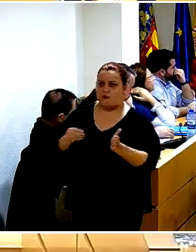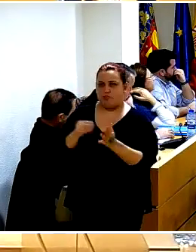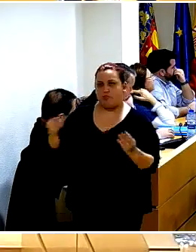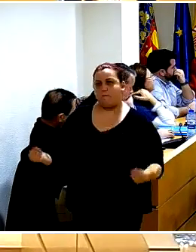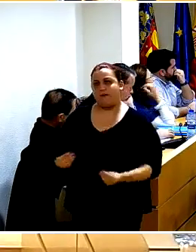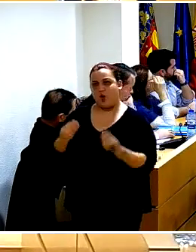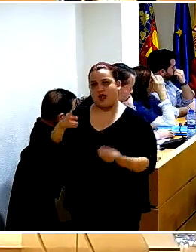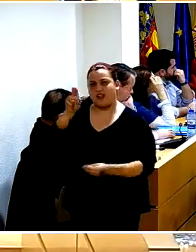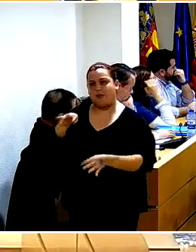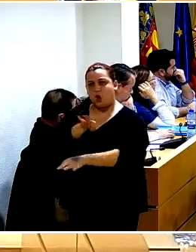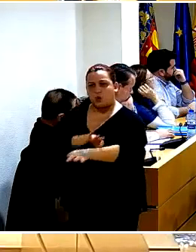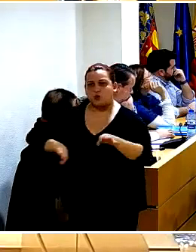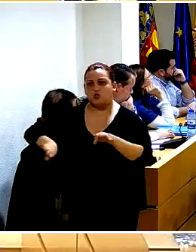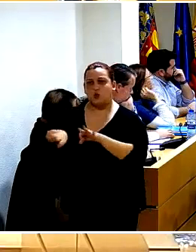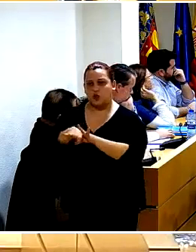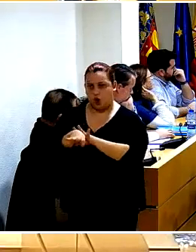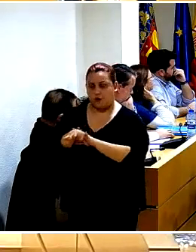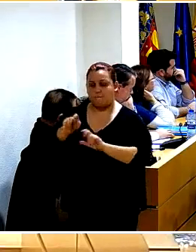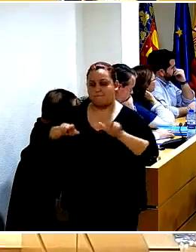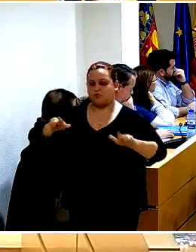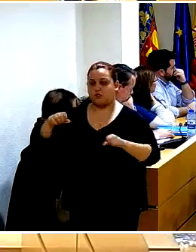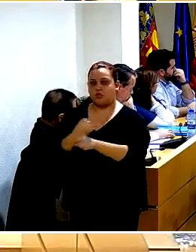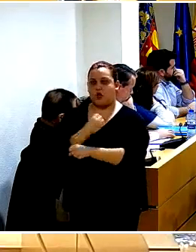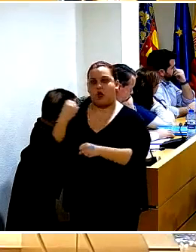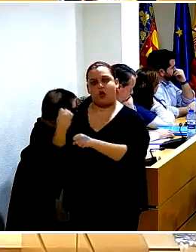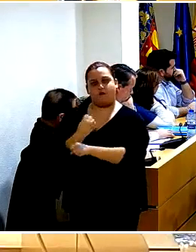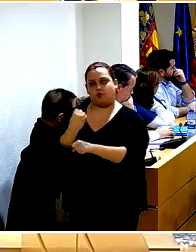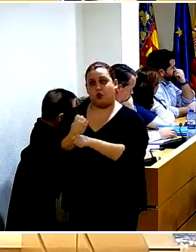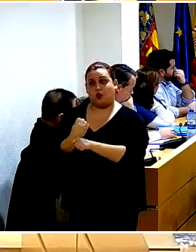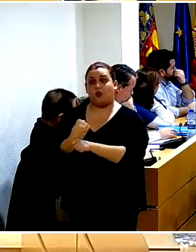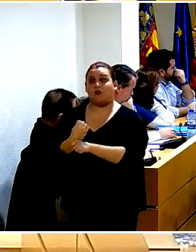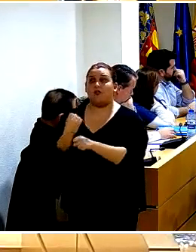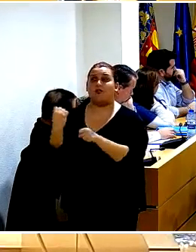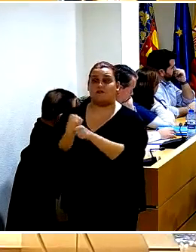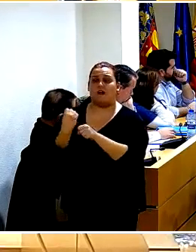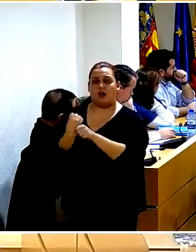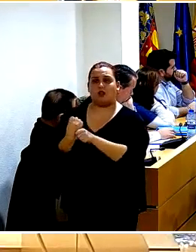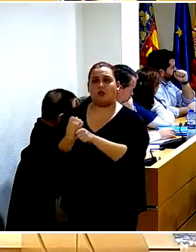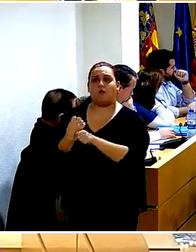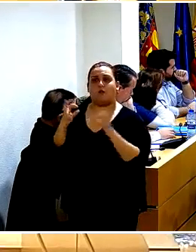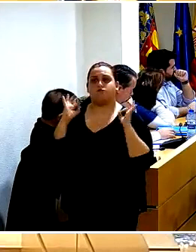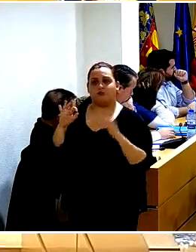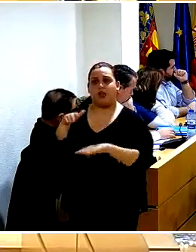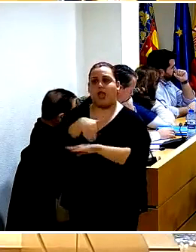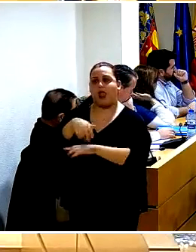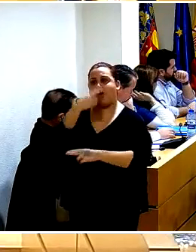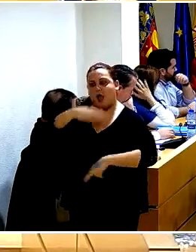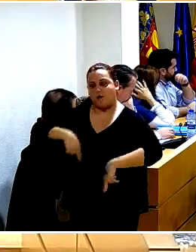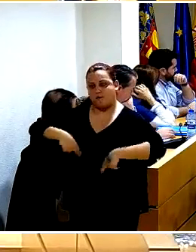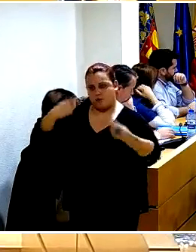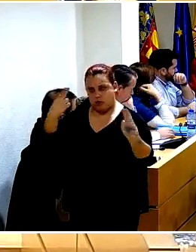una substitució de personal que estava treballant i estava actuant en la via pública. En